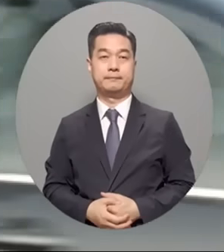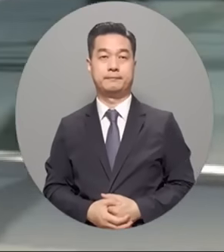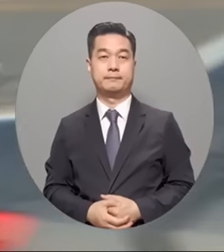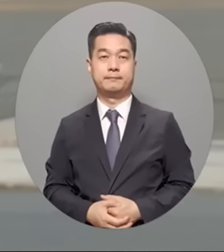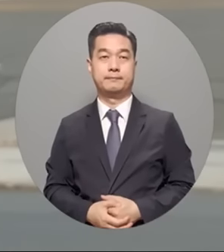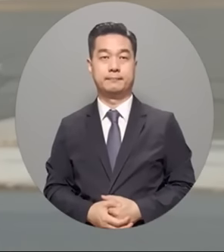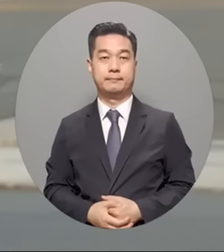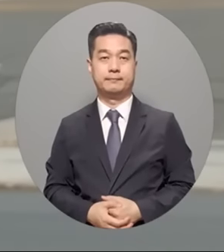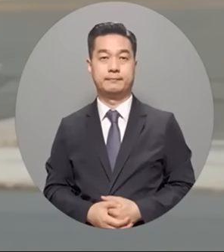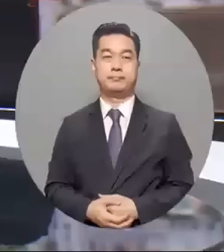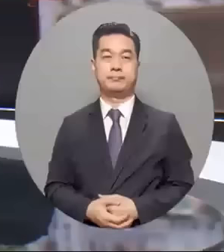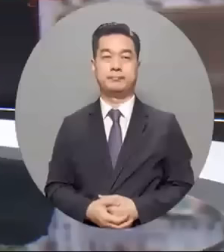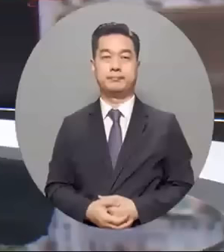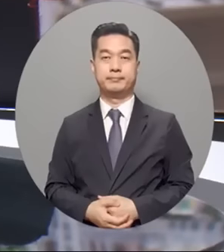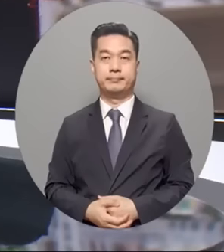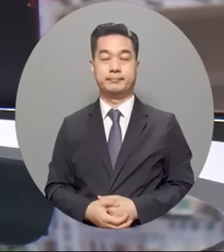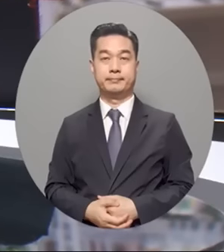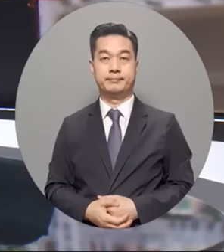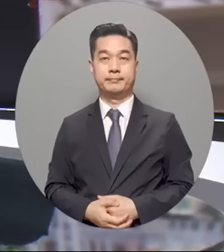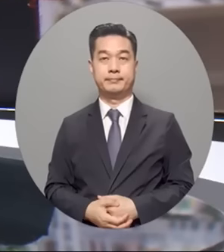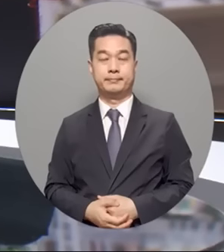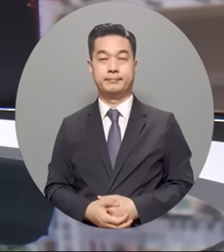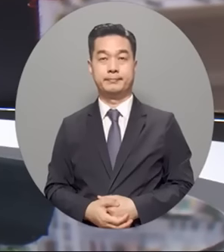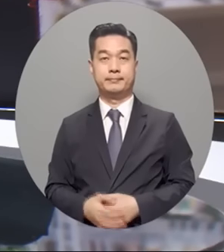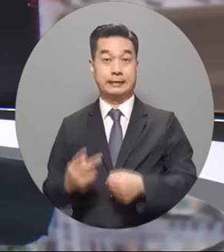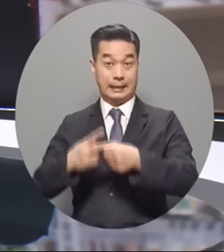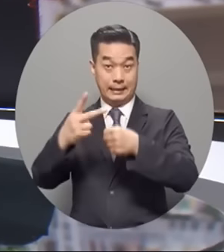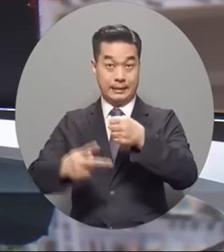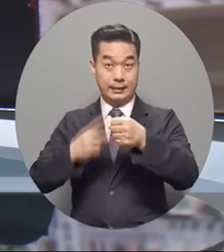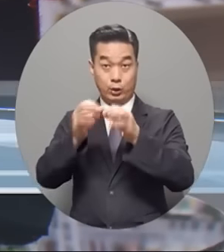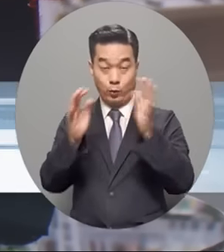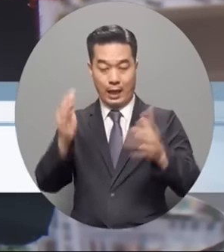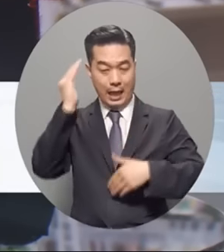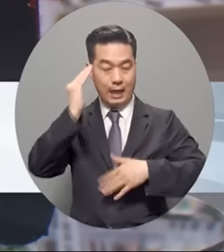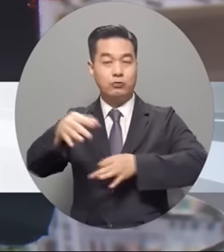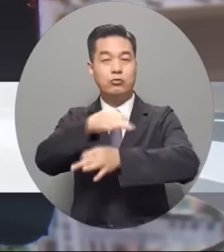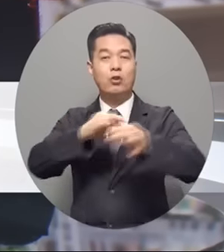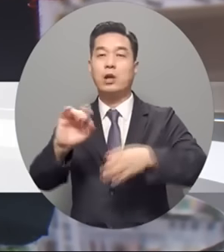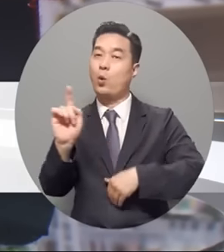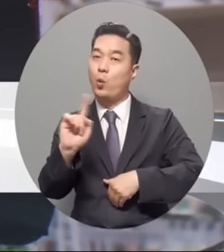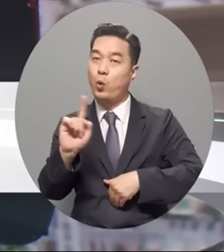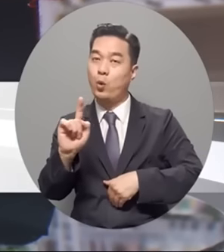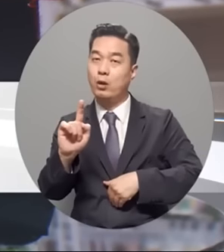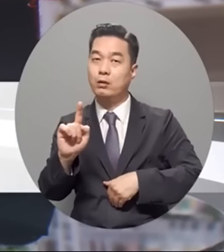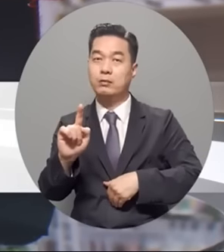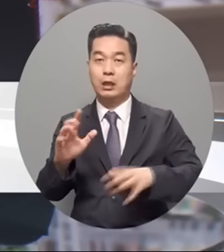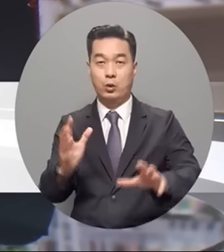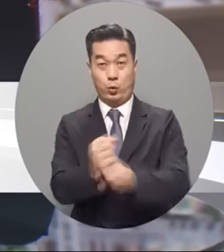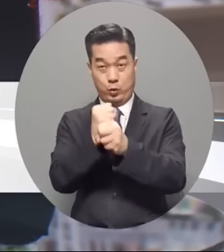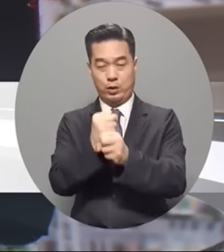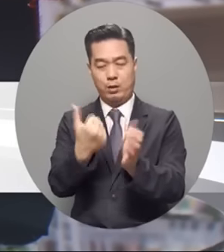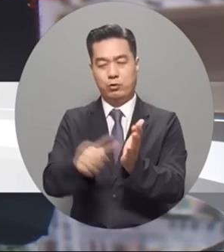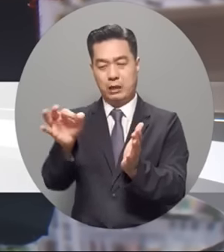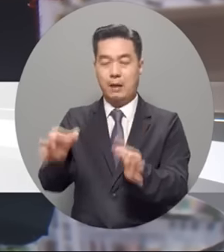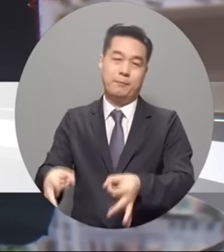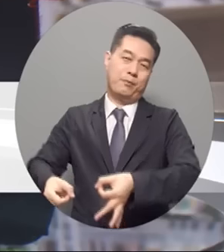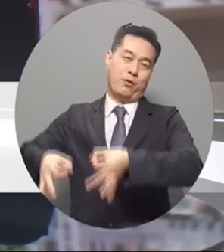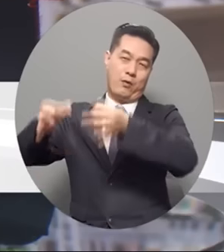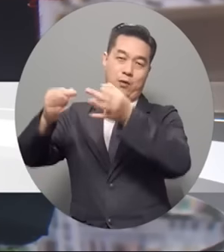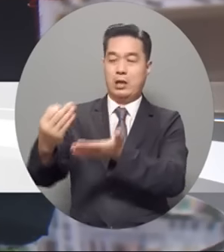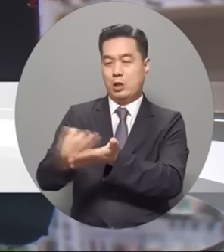뉴스 임경아입니다. 지난 2년 우리 경제는 어땠을까요? 요약하면 물가는 치솟았는데